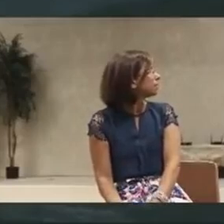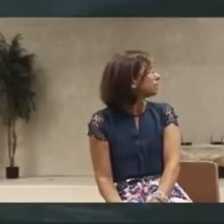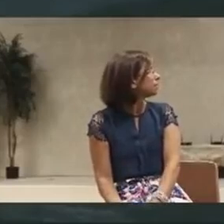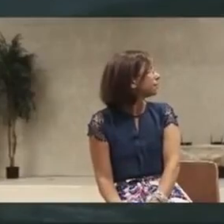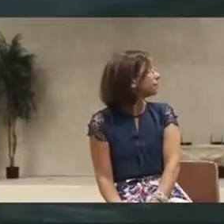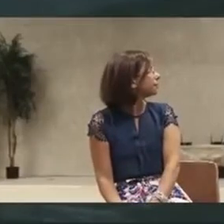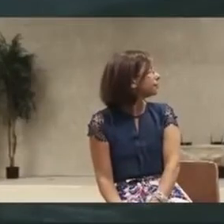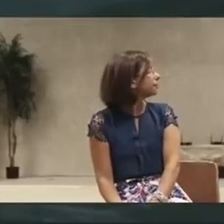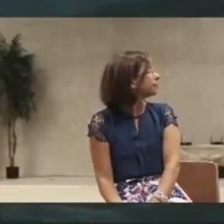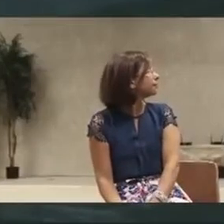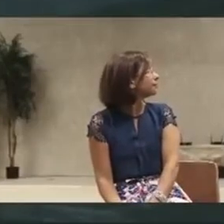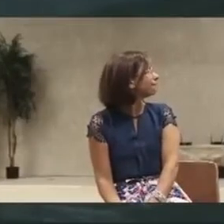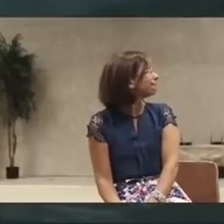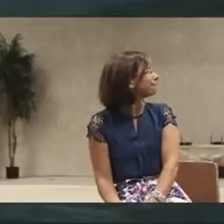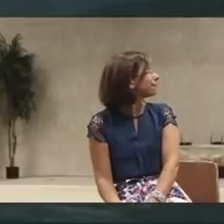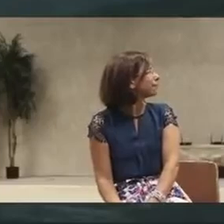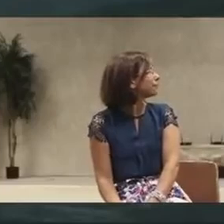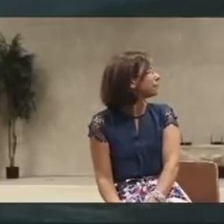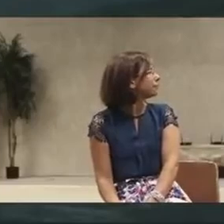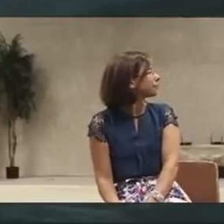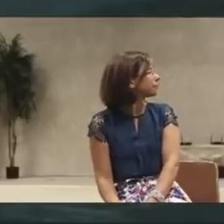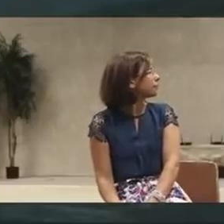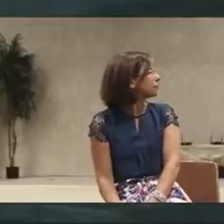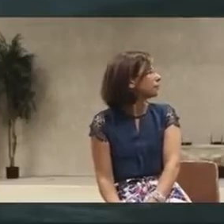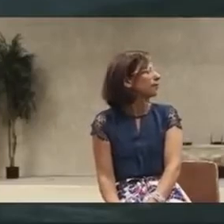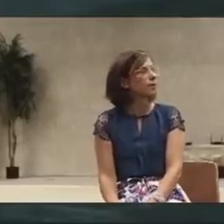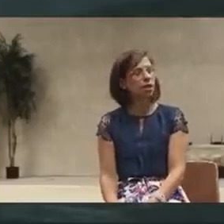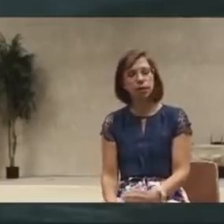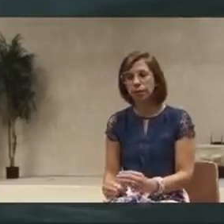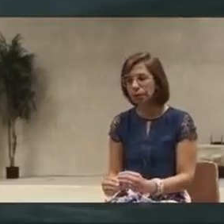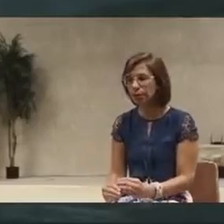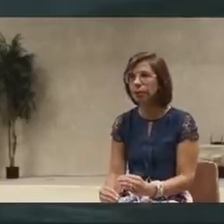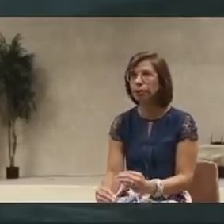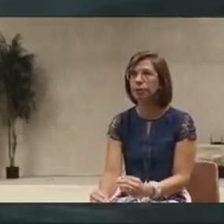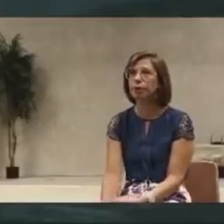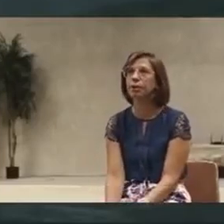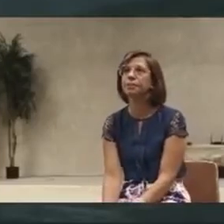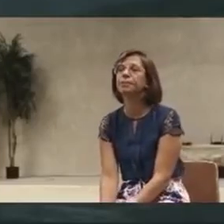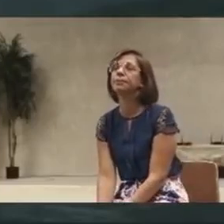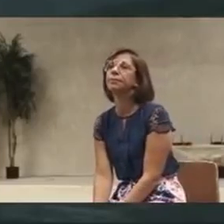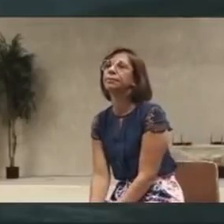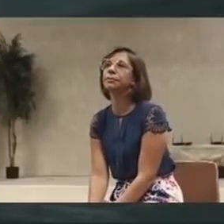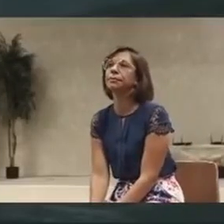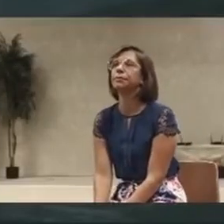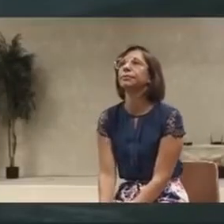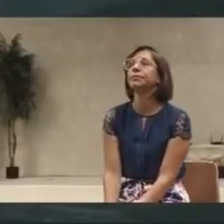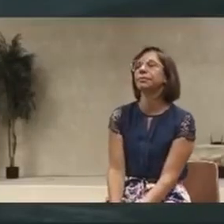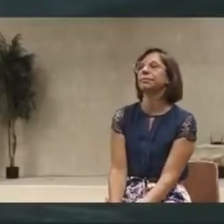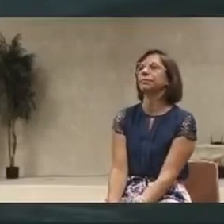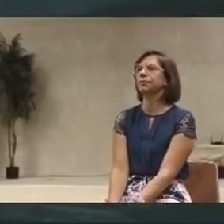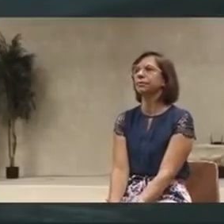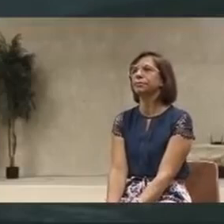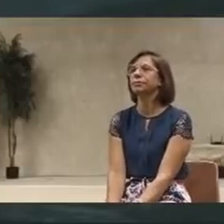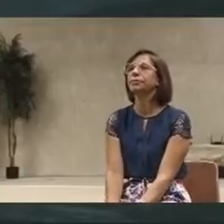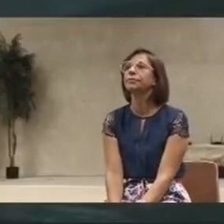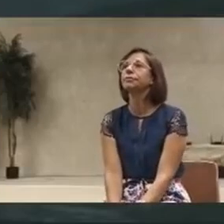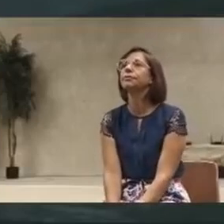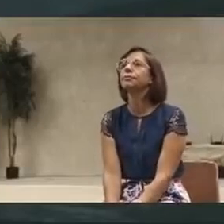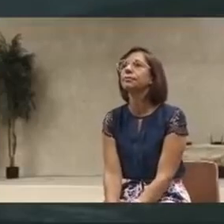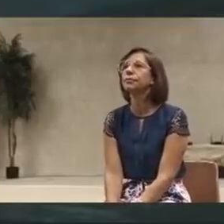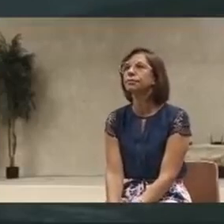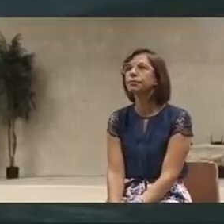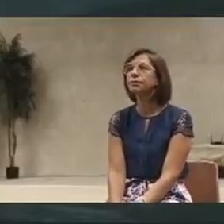point agréables à Dieu, puisqu'ils périrent dans le désert. Or, ces choses sont arrivées pour nous servir d'exemple, afin que